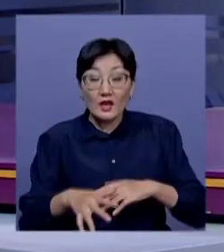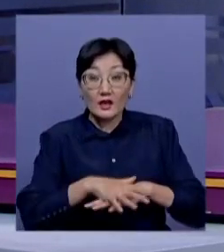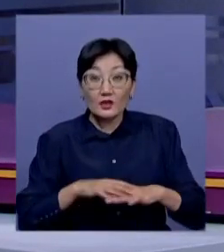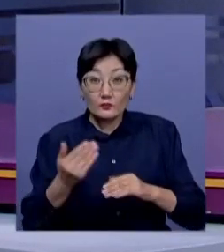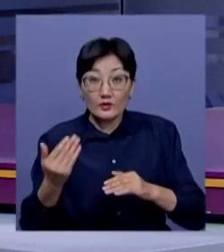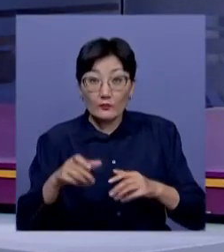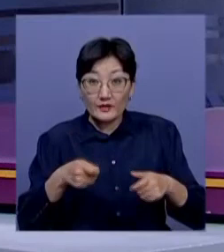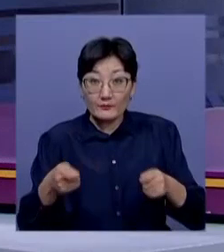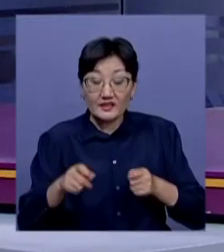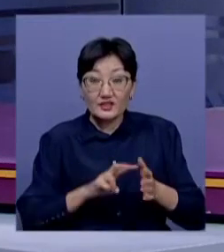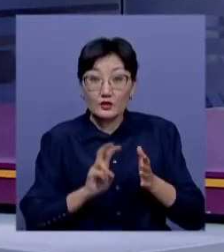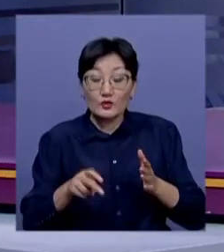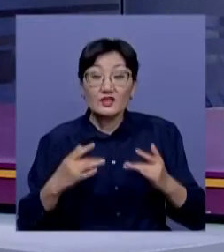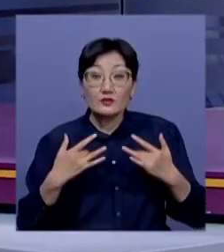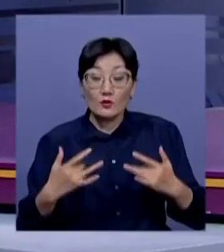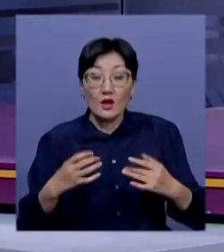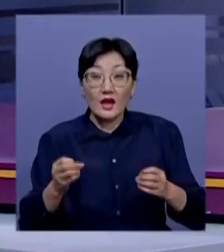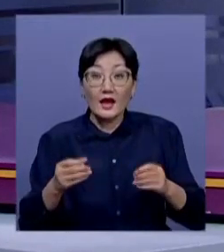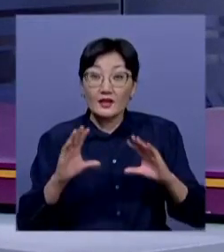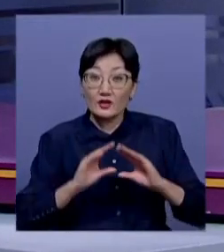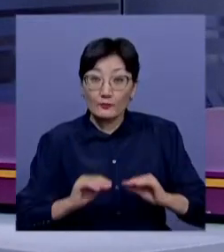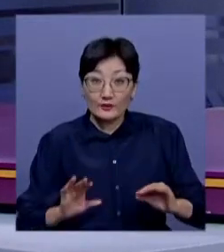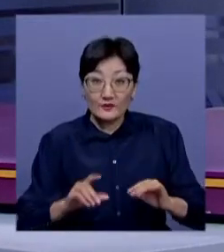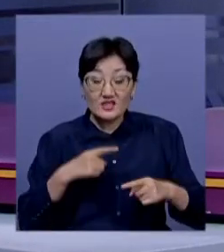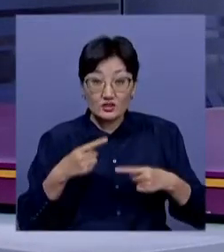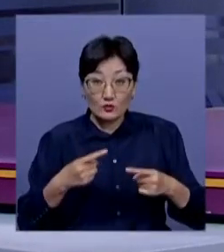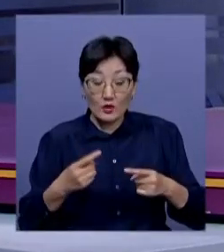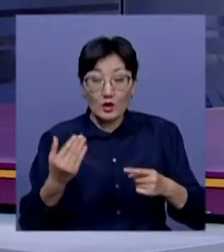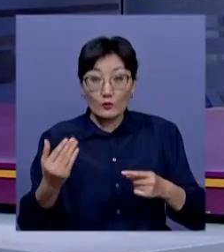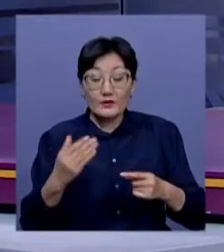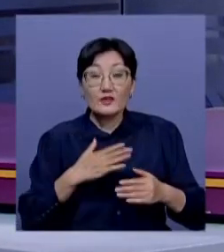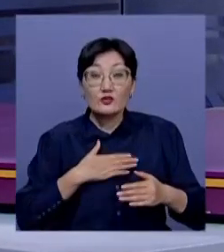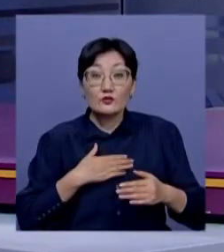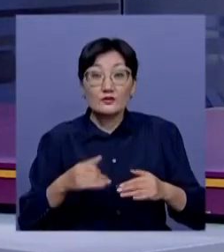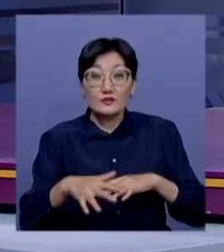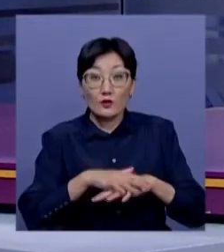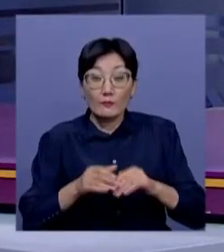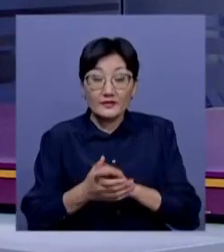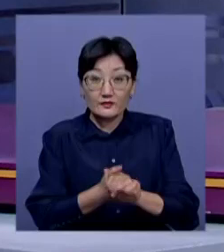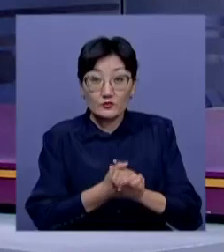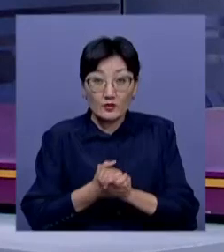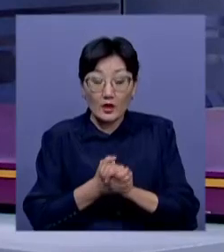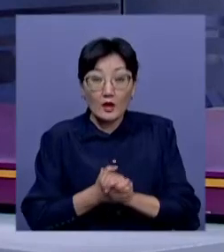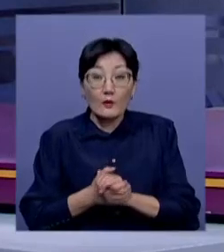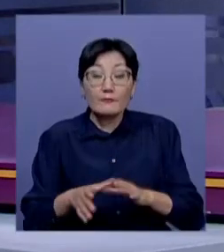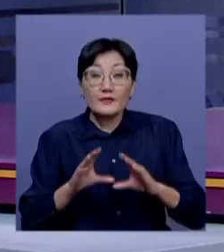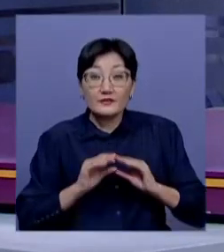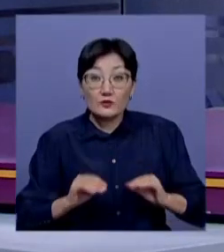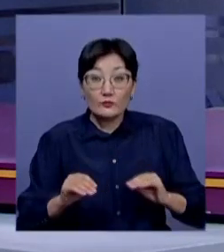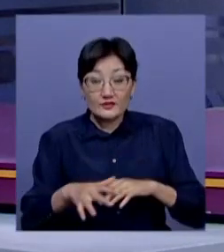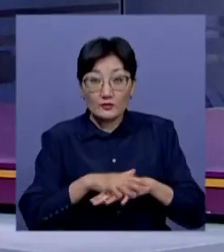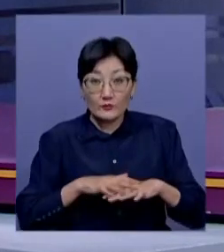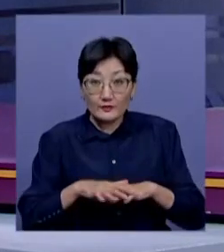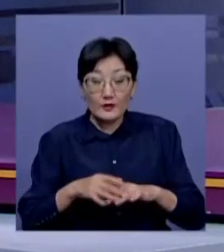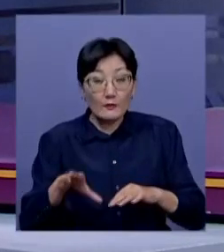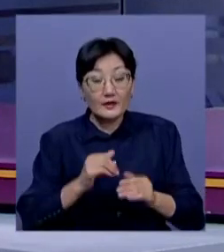оның биліктен кетуін талап етуі әлі басылмай жатқанын айтқан. Ол, мен үшін елдегі бейбітшілік, елдің тұтастығы мен қоғамдық